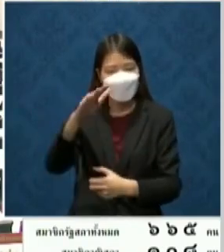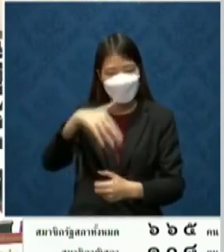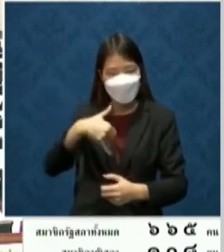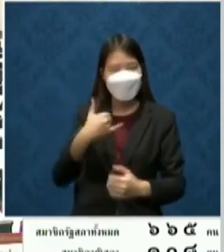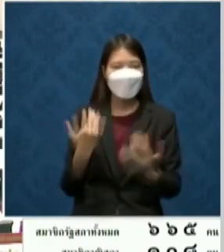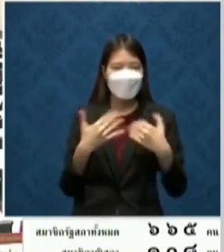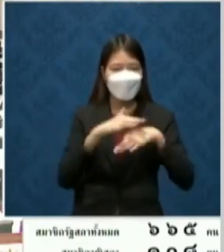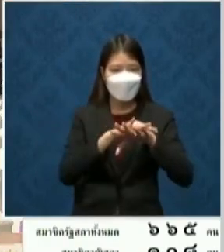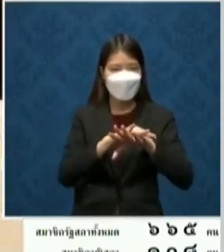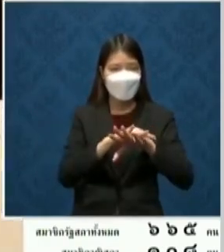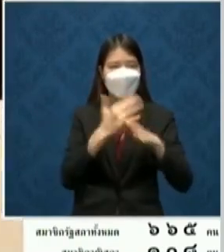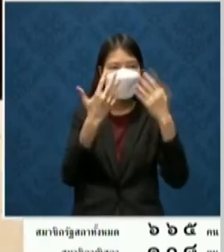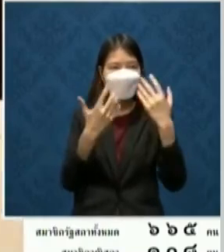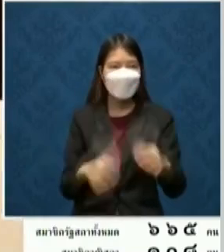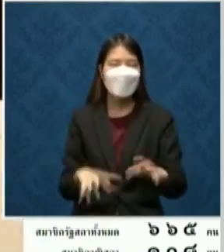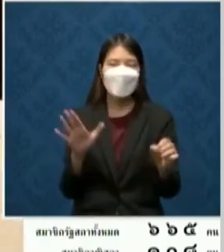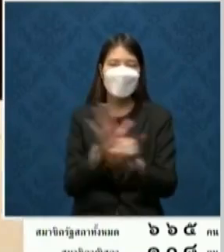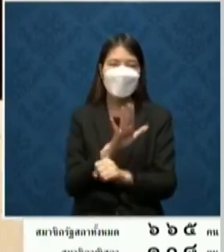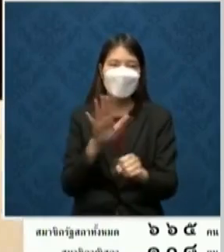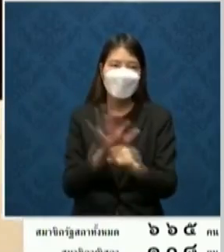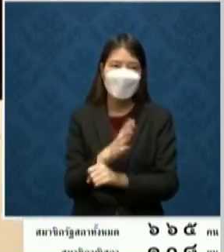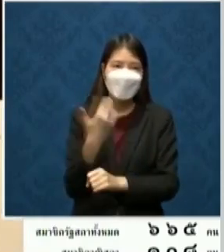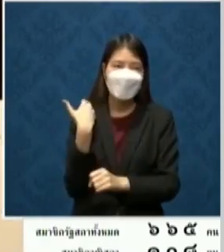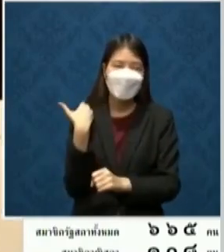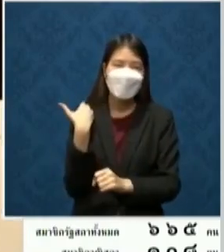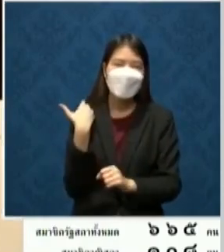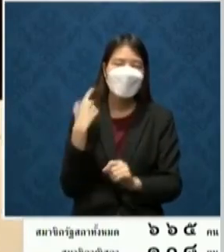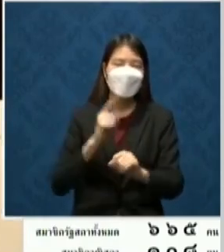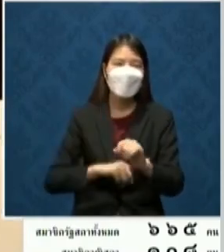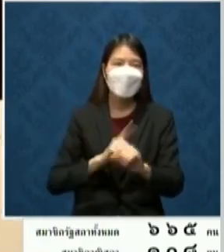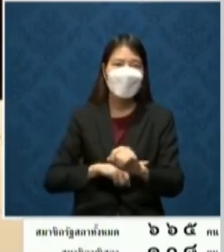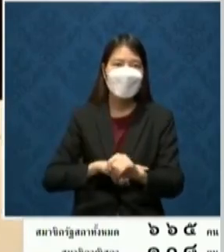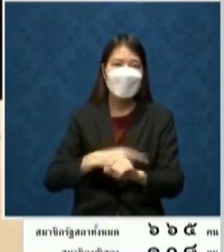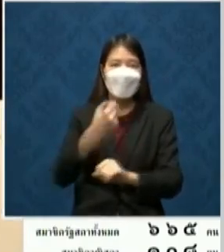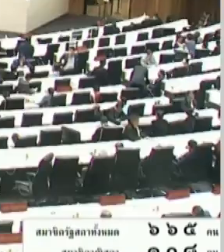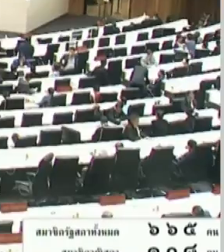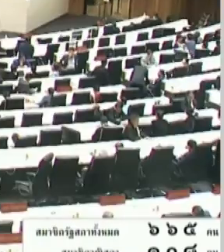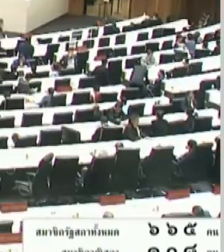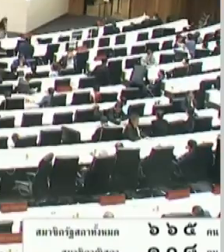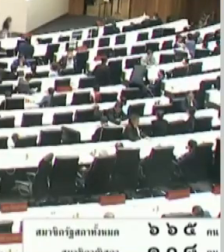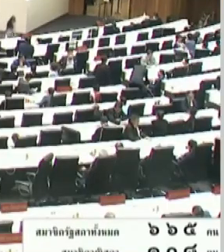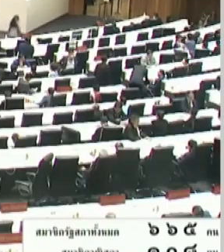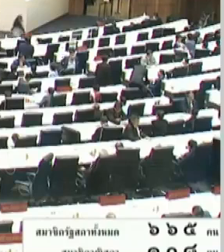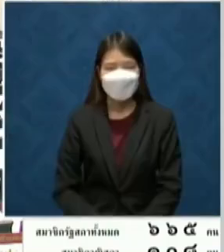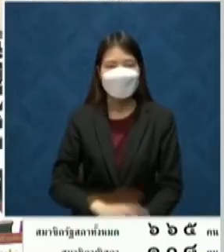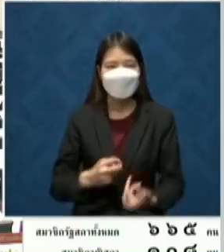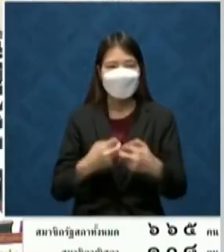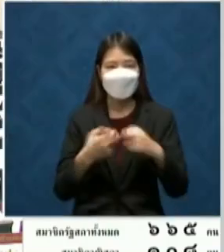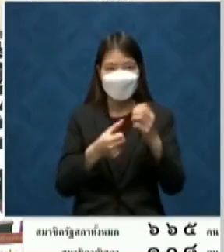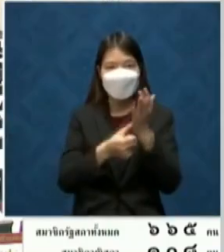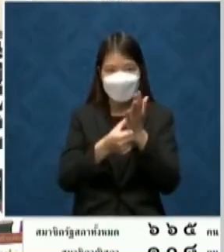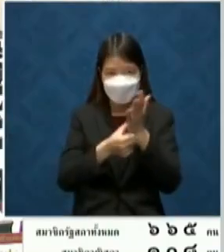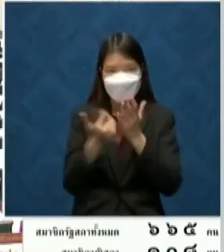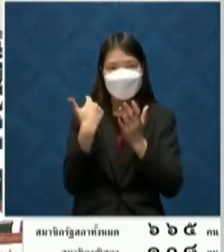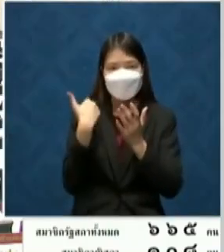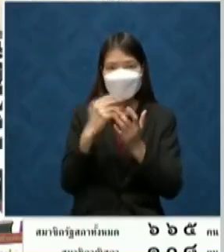เนี่ย400กว่าคนเนี่ย ค่ะ ไม่ว่าจะดันเรื่องอะไรเนี่ยมันสำเร็จทั้งสิ้นแต่ทั้งหมดที่มัน